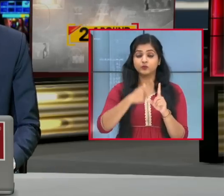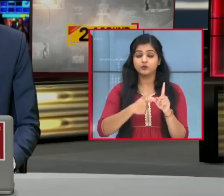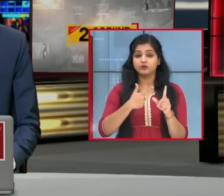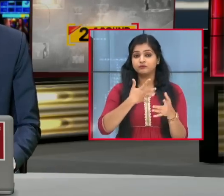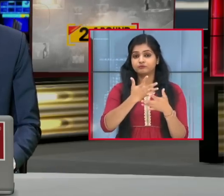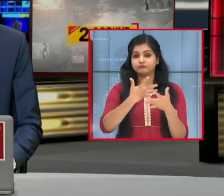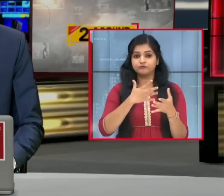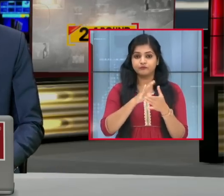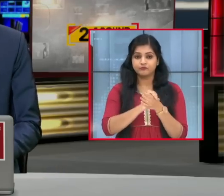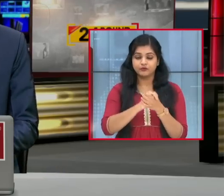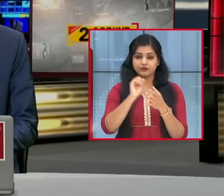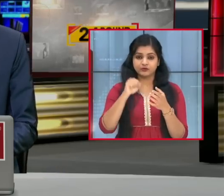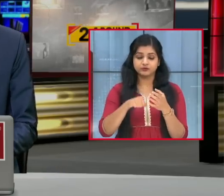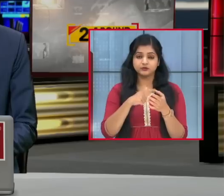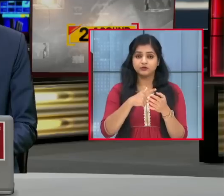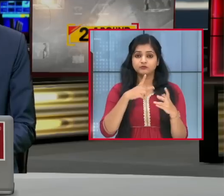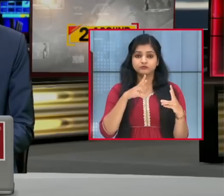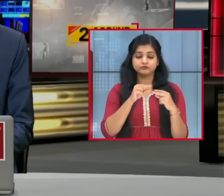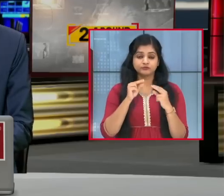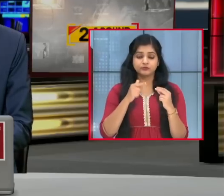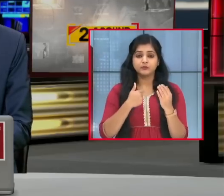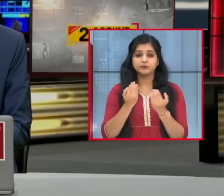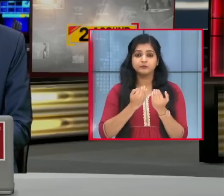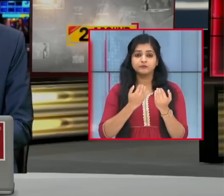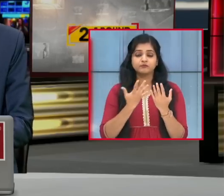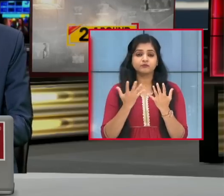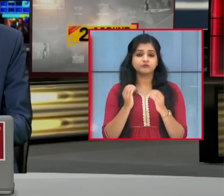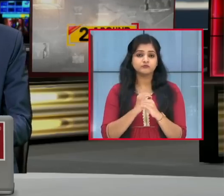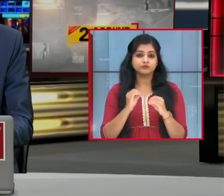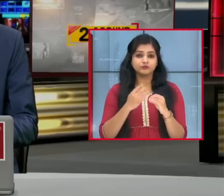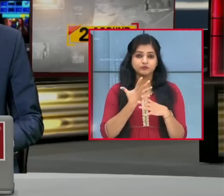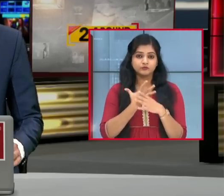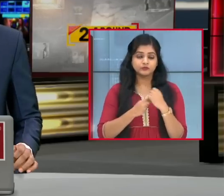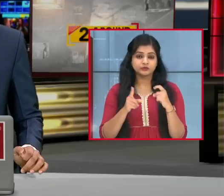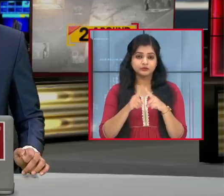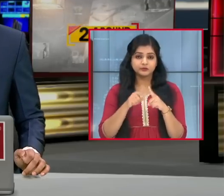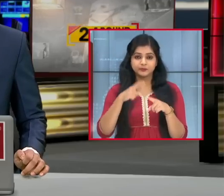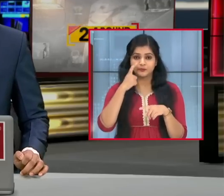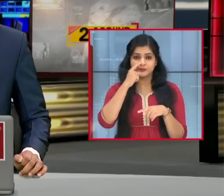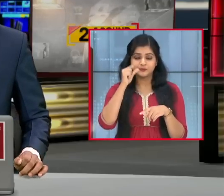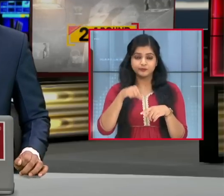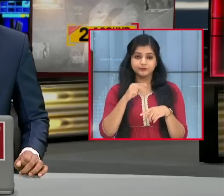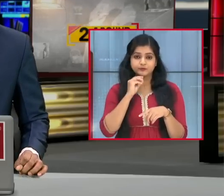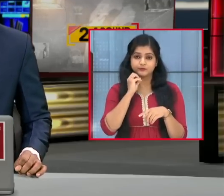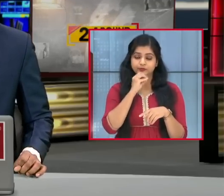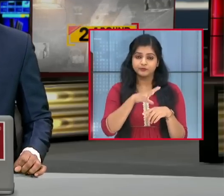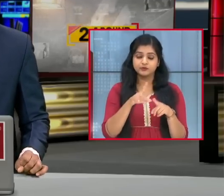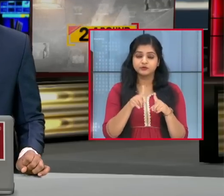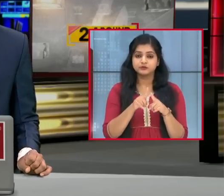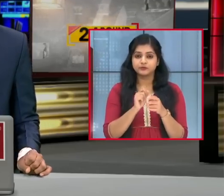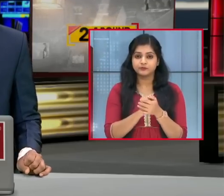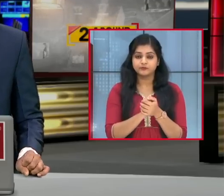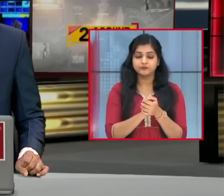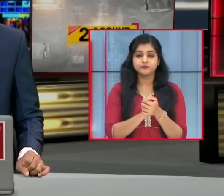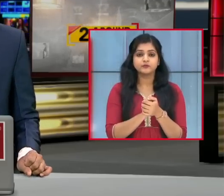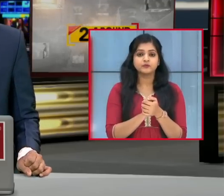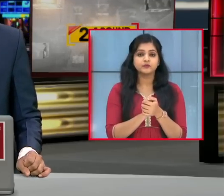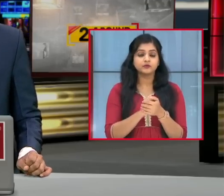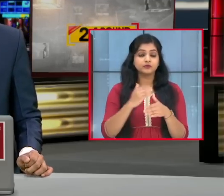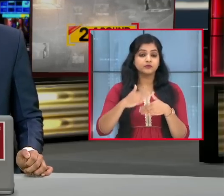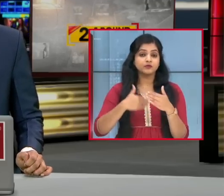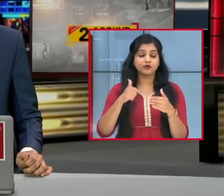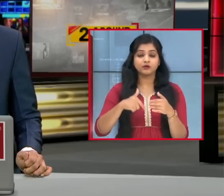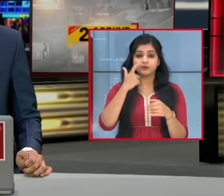പരിചയമുള്ളവർ അവർ തമ്മിൽ സംസാരിക്കുന്നു, കുട്ടികളില്ലാത്ത വിഷമം ഇപ്പോൾ യുവതി പറഞ്ഞ കാര്യങ്ങൾ വെച്ച് നോക്കുകയാണെങ്കിൽ അത് വെളിപ്പെടുത്തുന്നു.